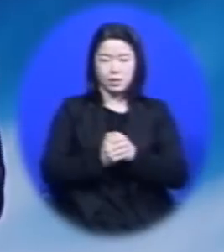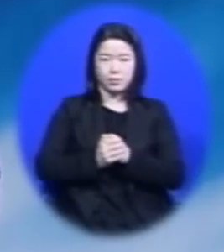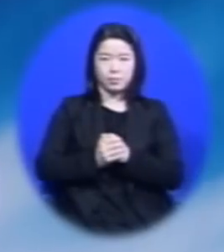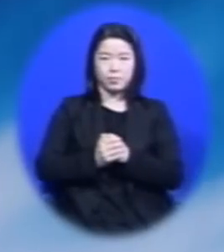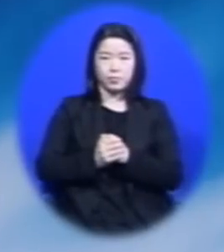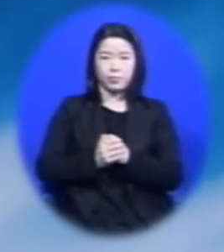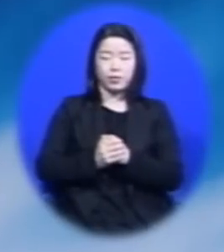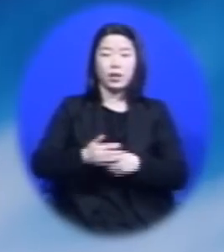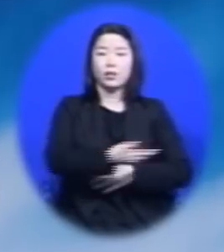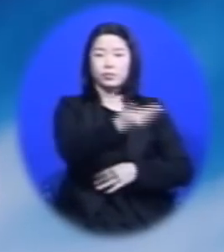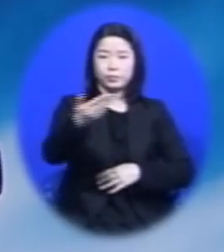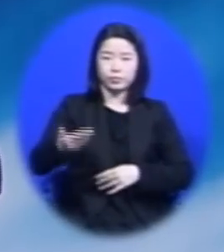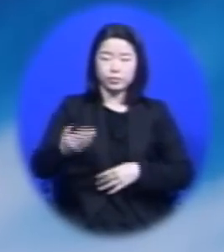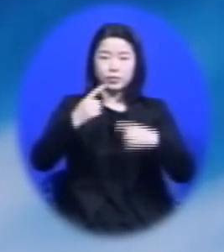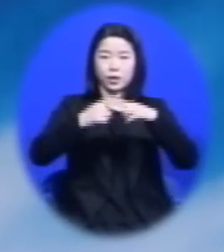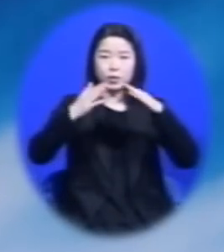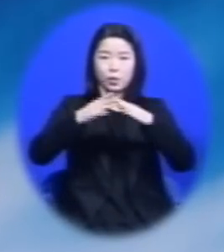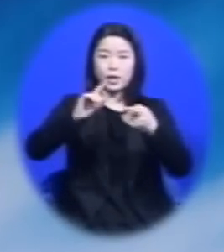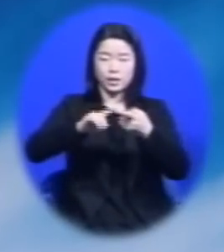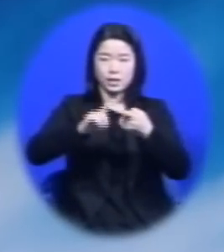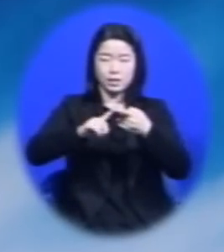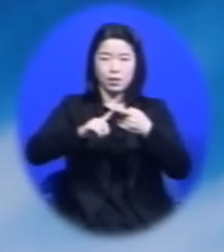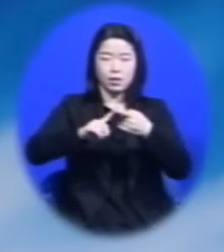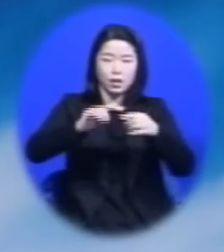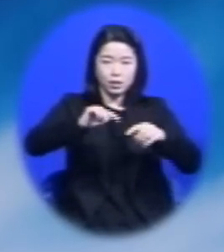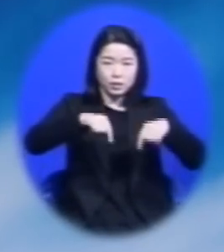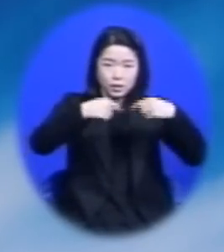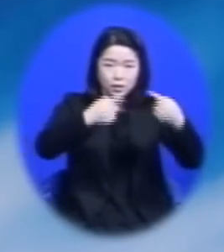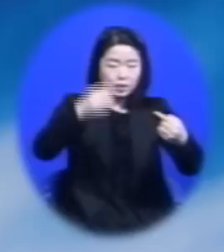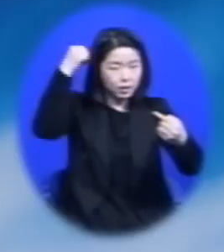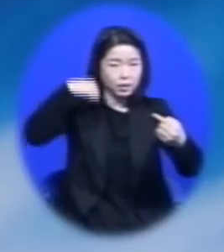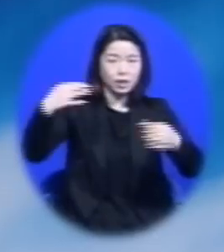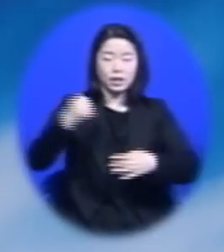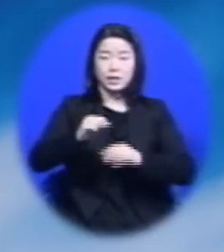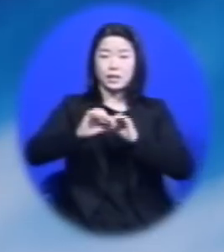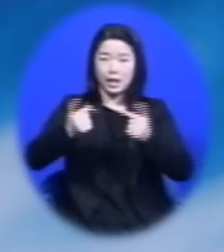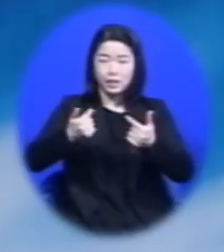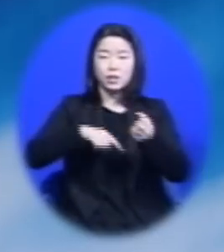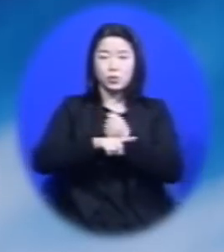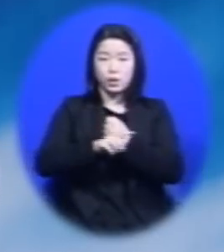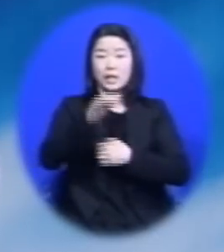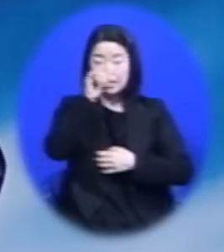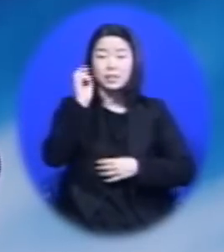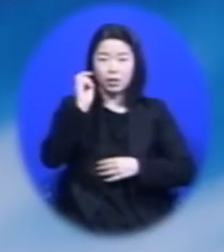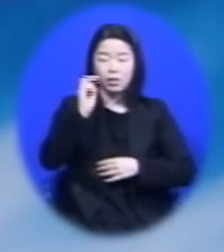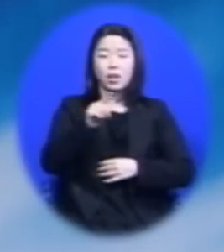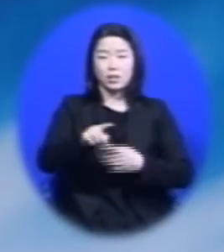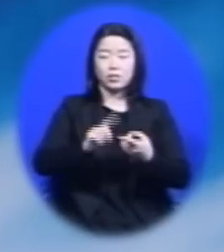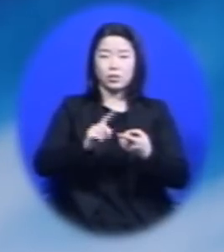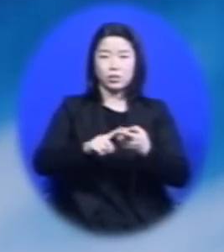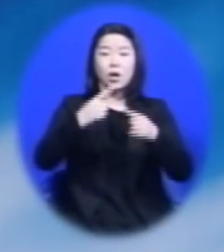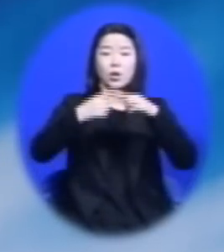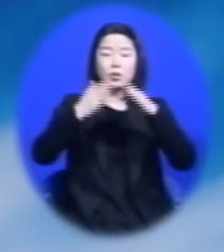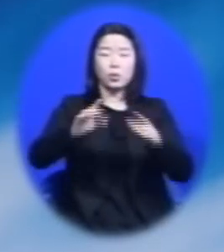합니다 여러분들이 교회에 대해서 소속감을 분명히 갖기 원치 않는 것은 나름대로 이유가 있습니다 그선 교회 생활에서